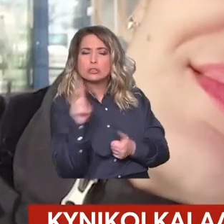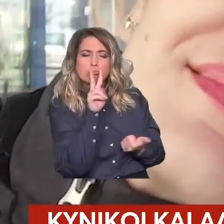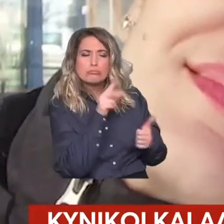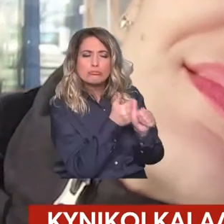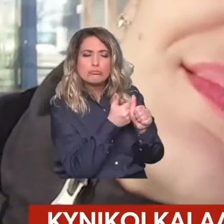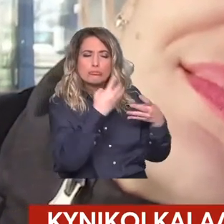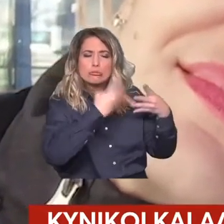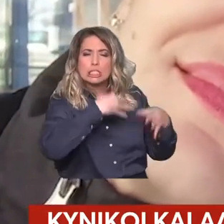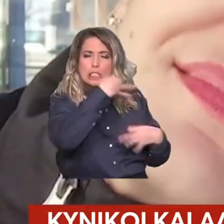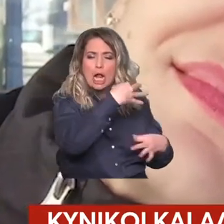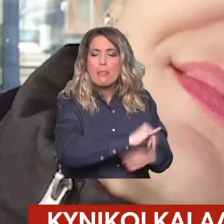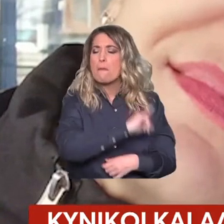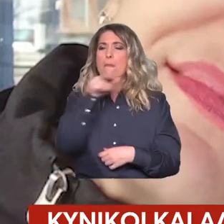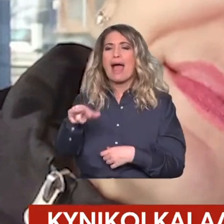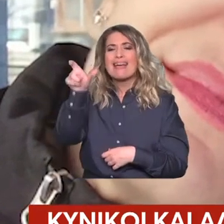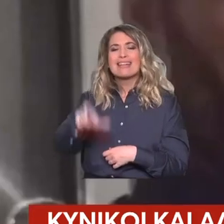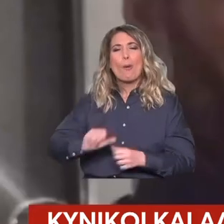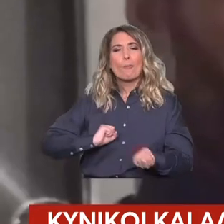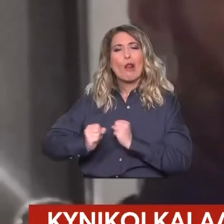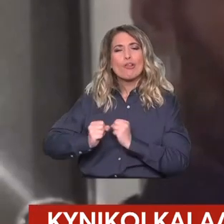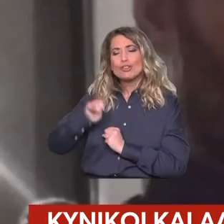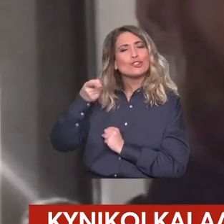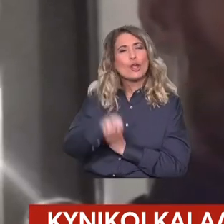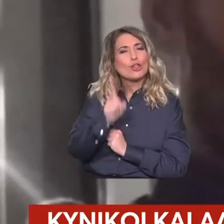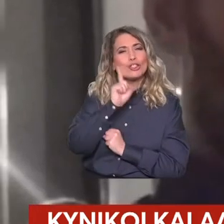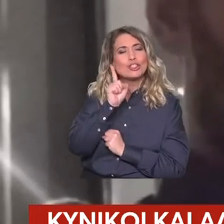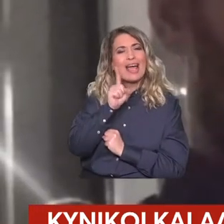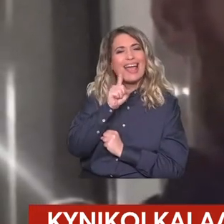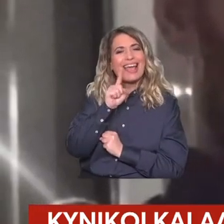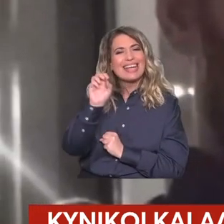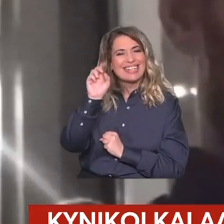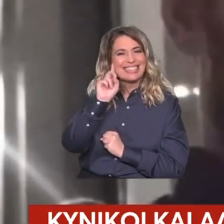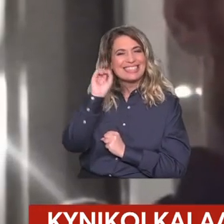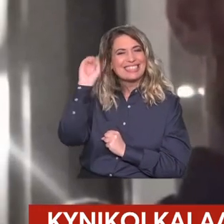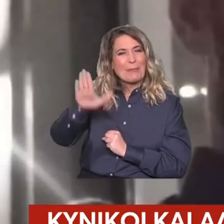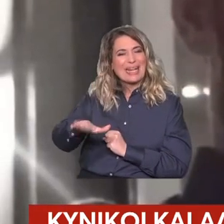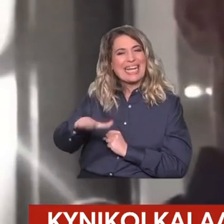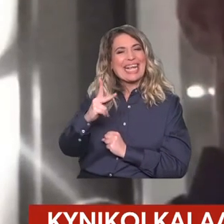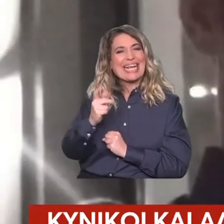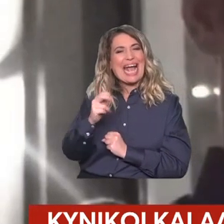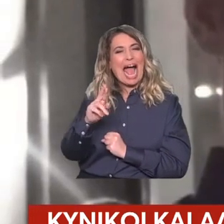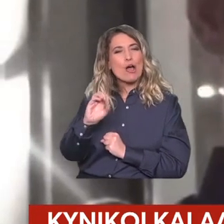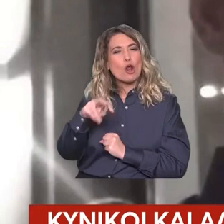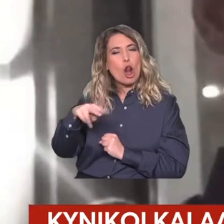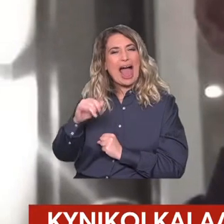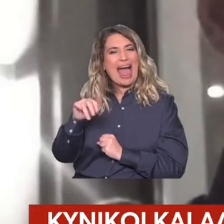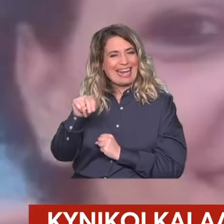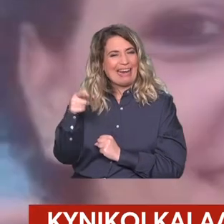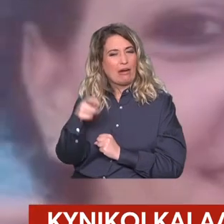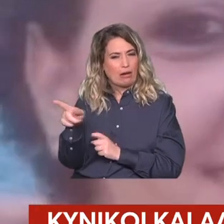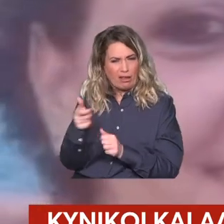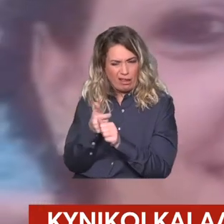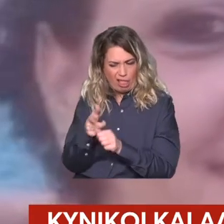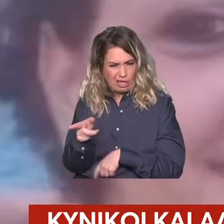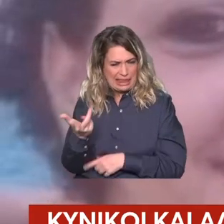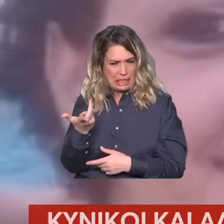Τα πορίσματα της νεκροψίας νεκροτομής και οι τοξικολογικές εξετάσεις αναμένεται να περιληφθούν στη δικογραφία που σχηματίστηκε σε βάρος του συντρόφου και του φίλου του,